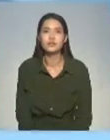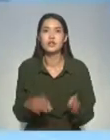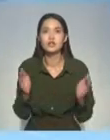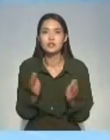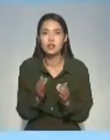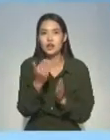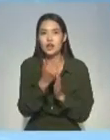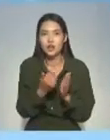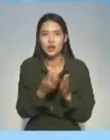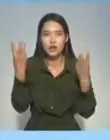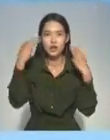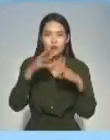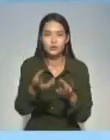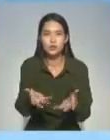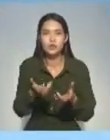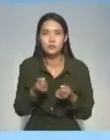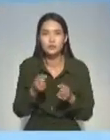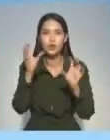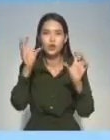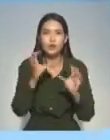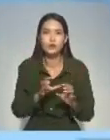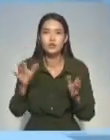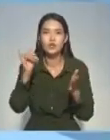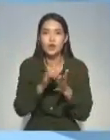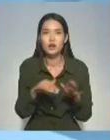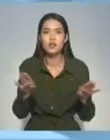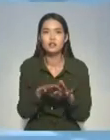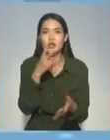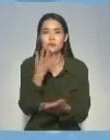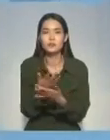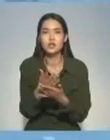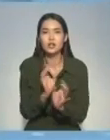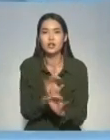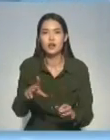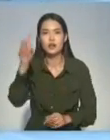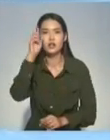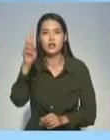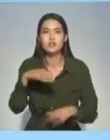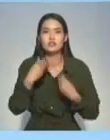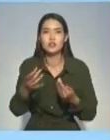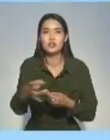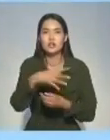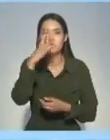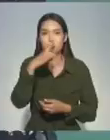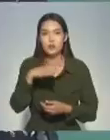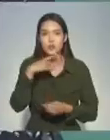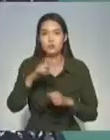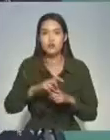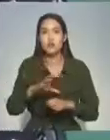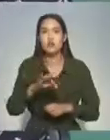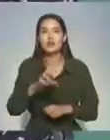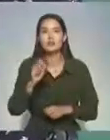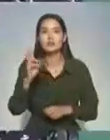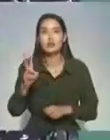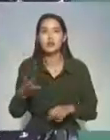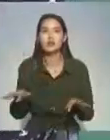Программа политической модернизации получила конституционное закрепление. Такое мнение выразил государственный советник Республики Казахстан. По словам Ерлана